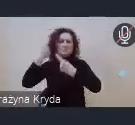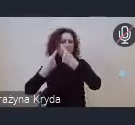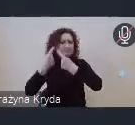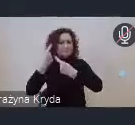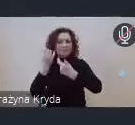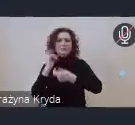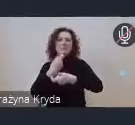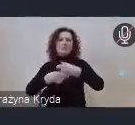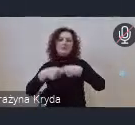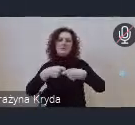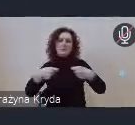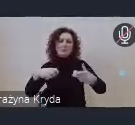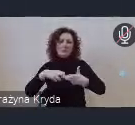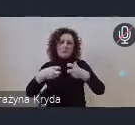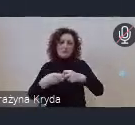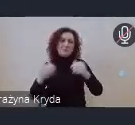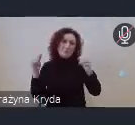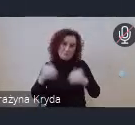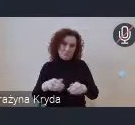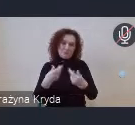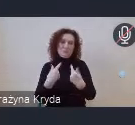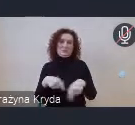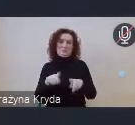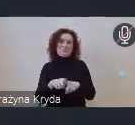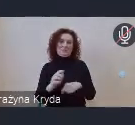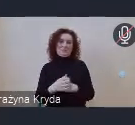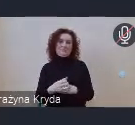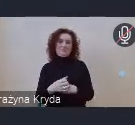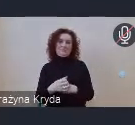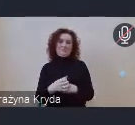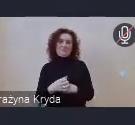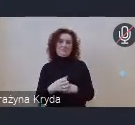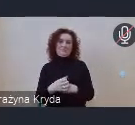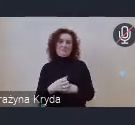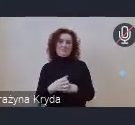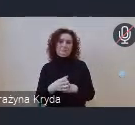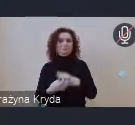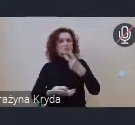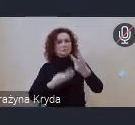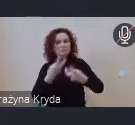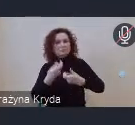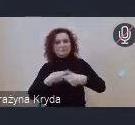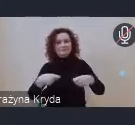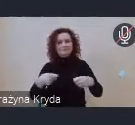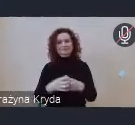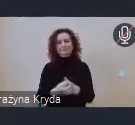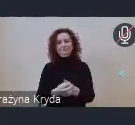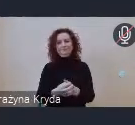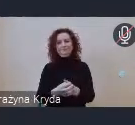rozwiązać Czy on jest w ogóle rozwiązywany czy No poszukać jakiegoś rozwiązania